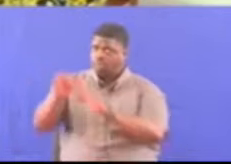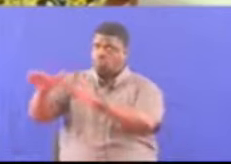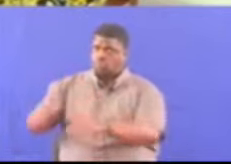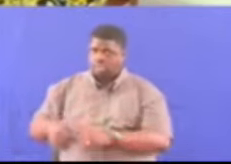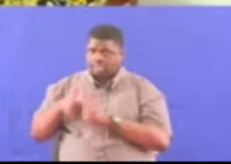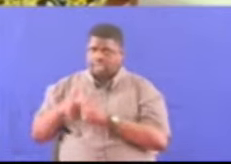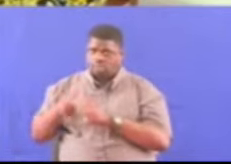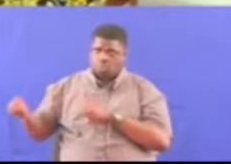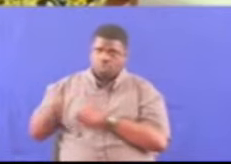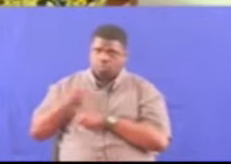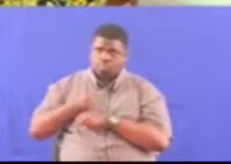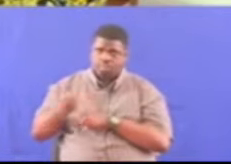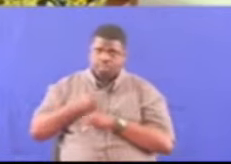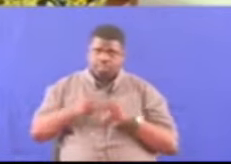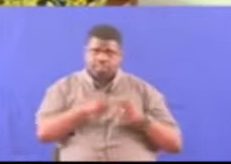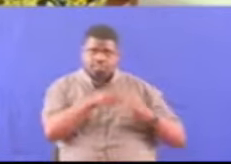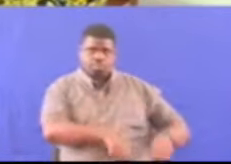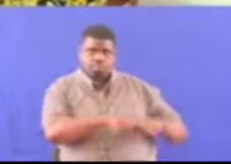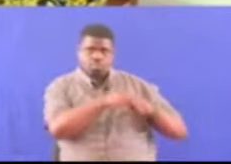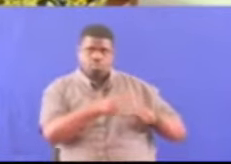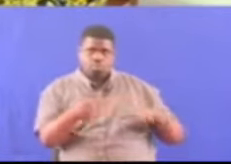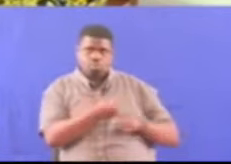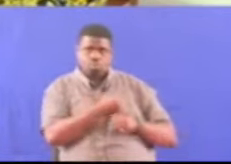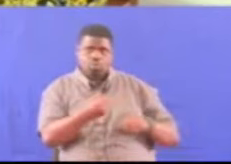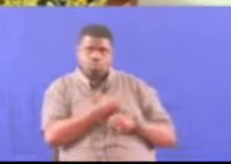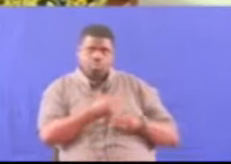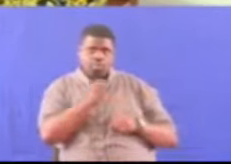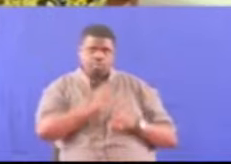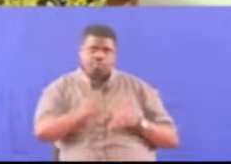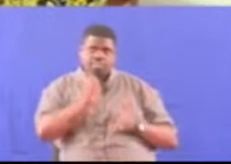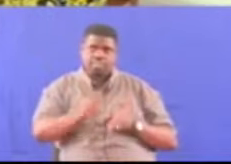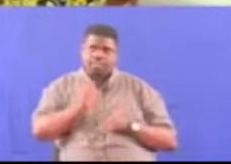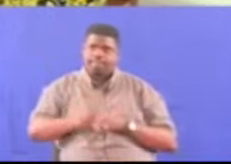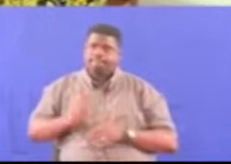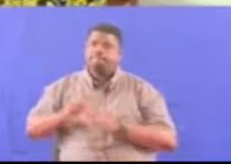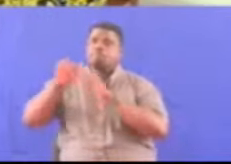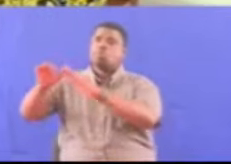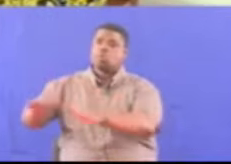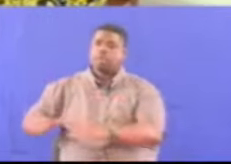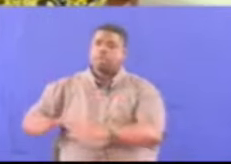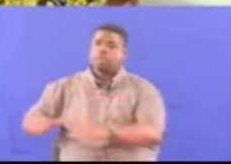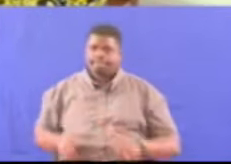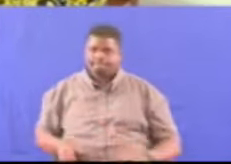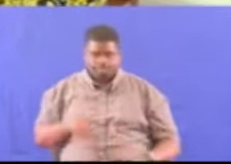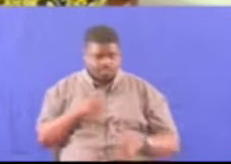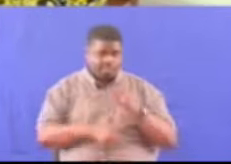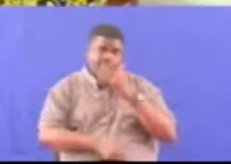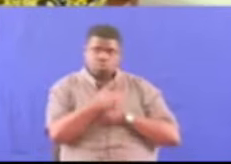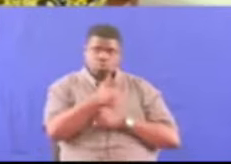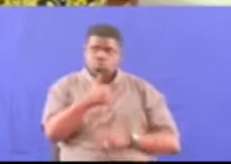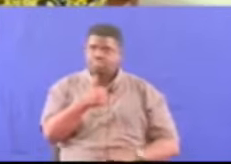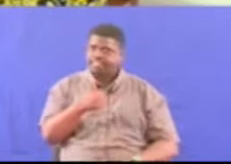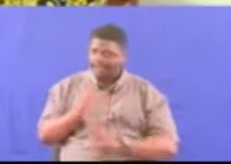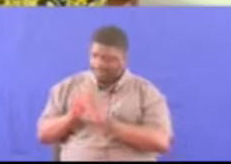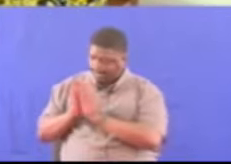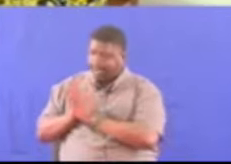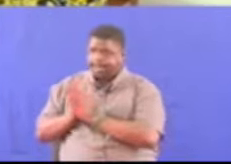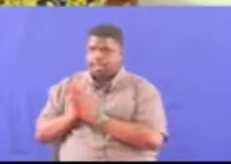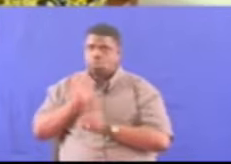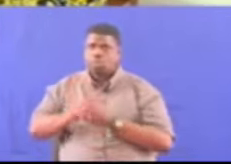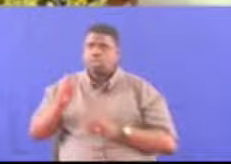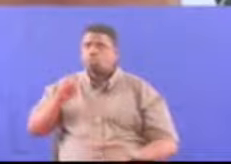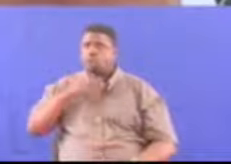watumishi management na watumishi ofisi ya Bunge, viongozi wa dini, waandishi wa